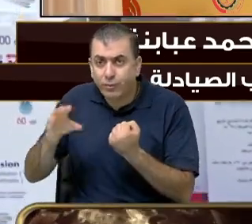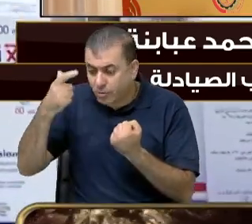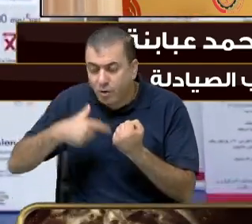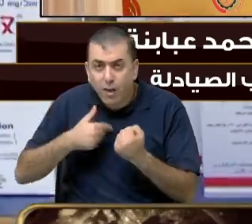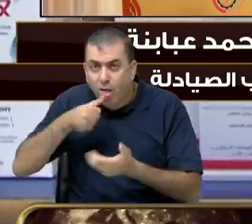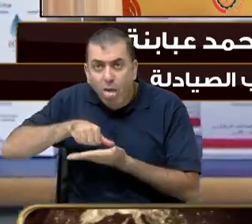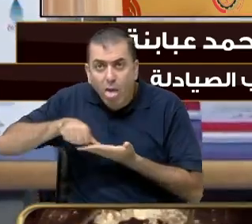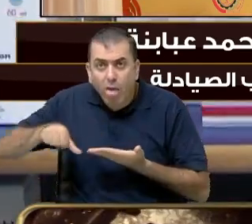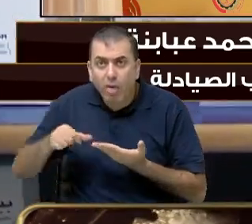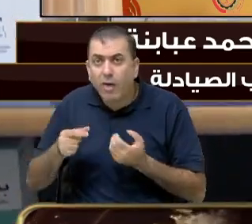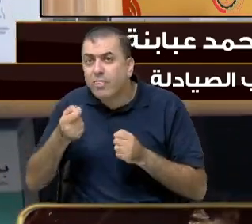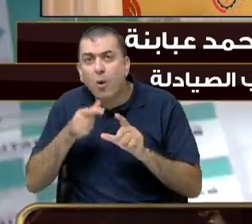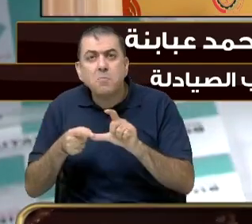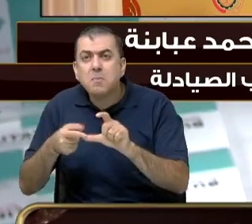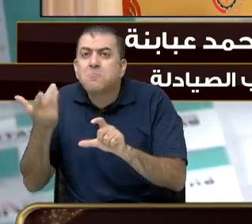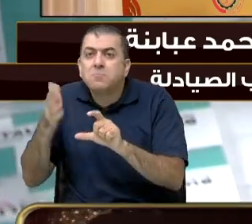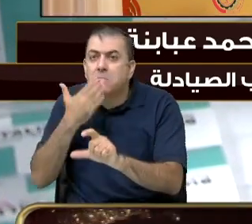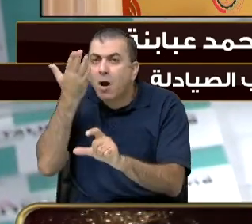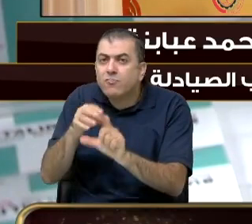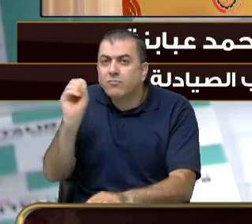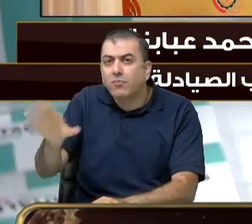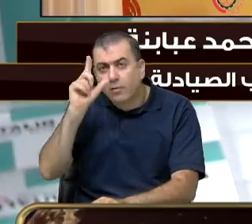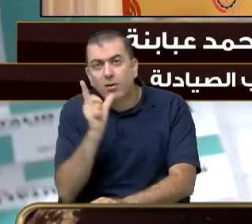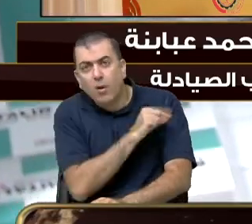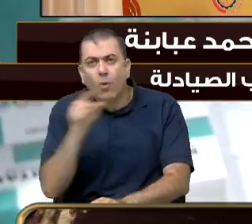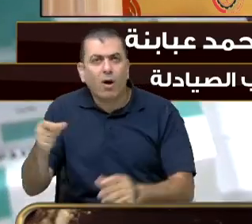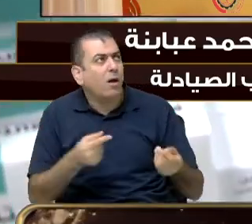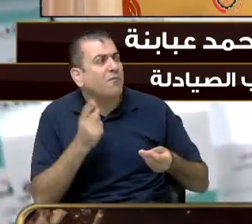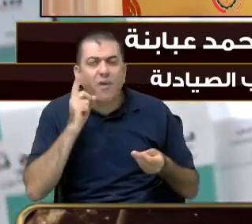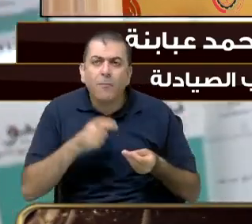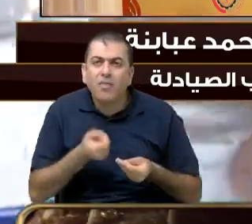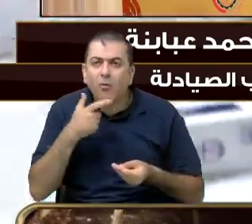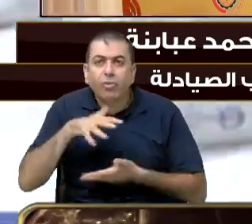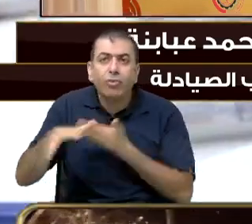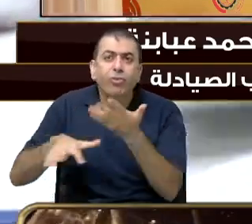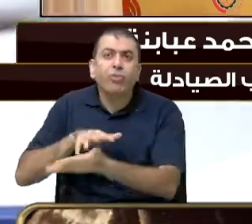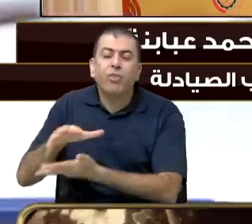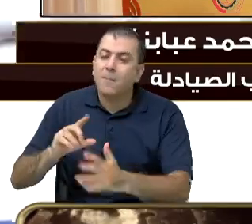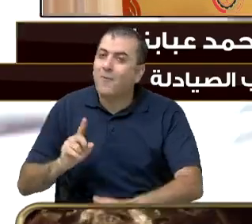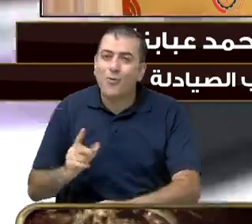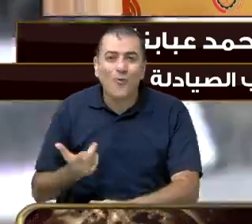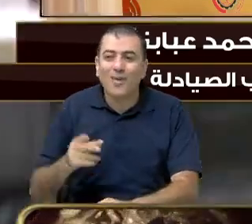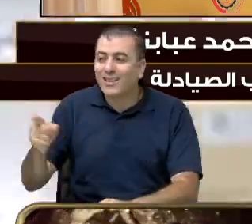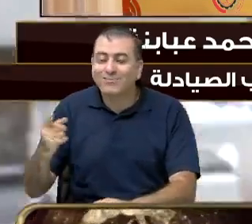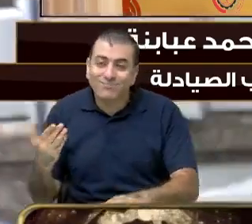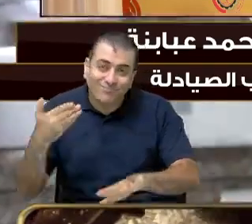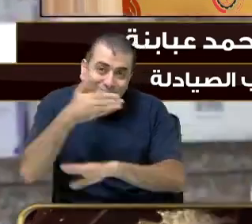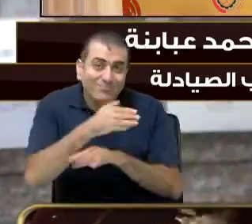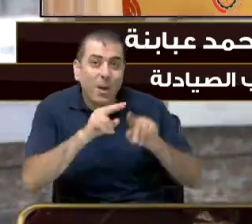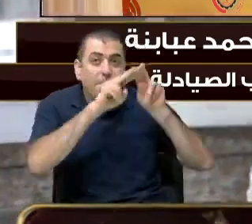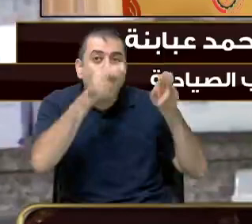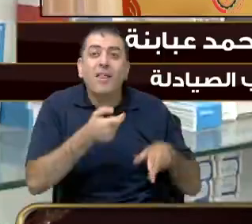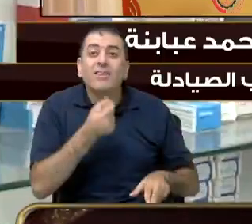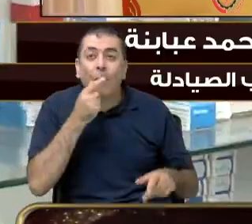بنقل كل حاجة في البيت أنه يجي يسمع له بنقل الدواء كمان. مين اللي بحكم على عدم تغيير هذا